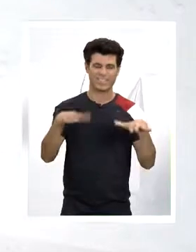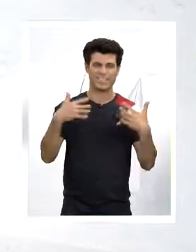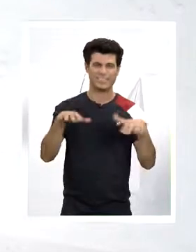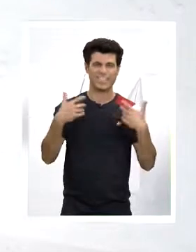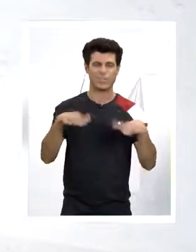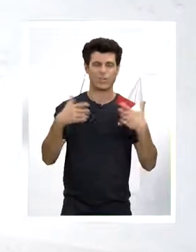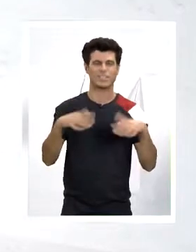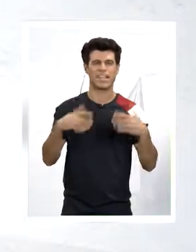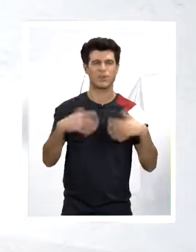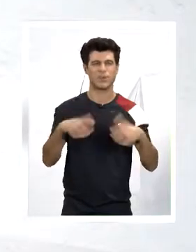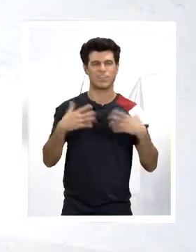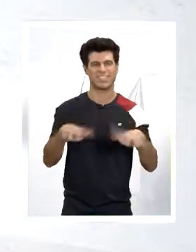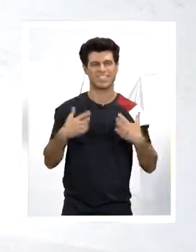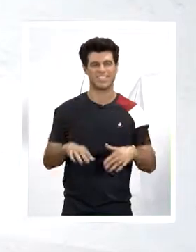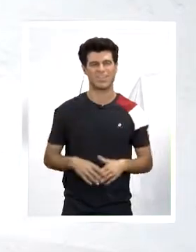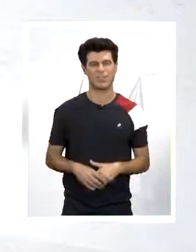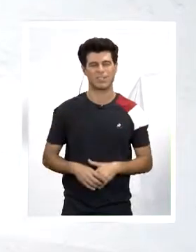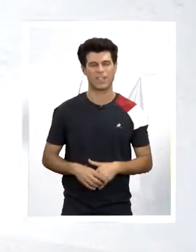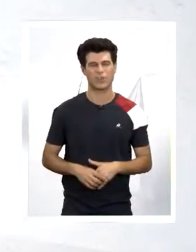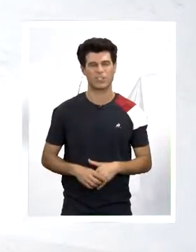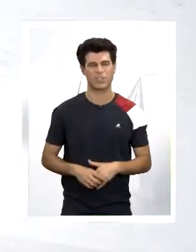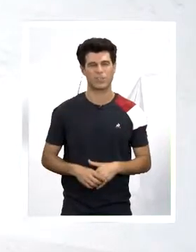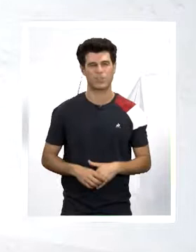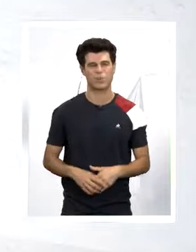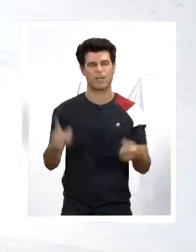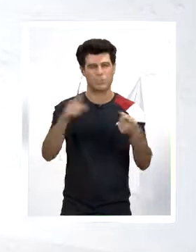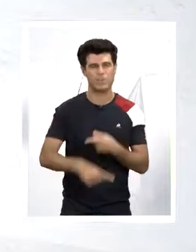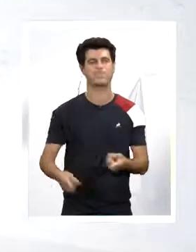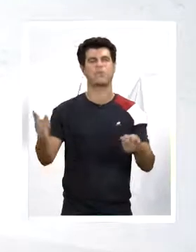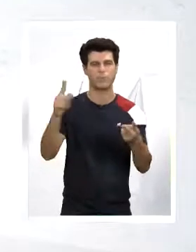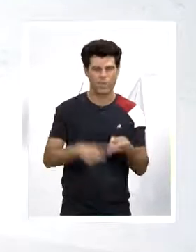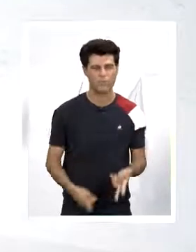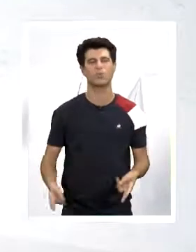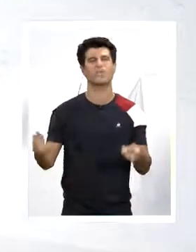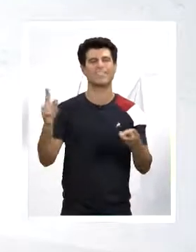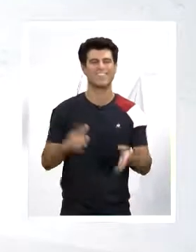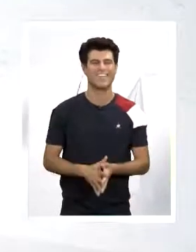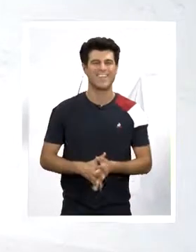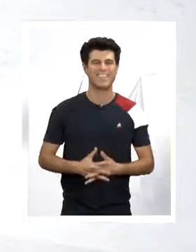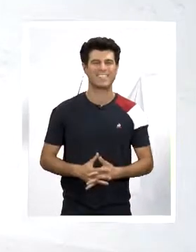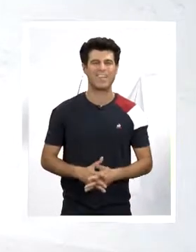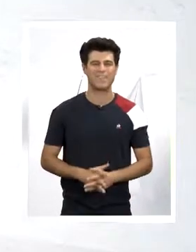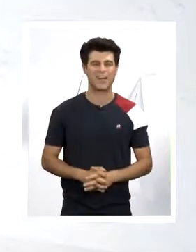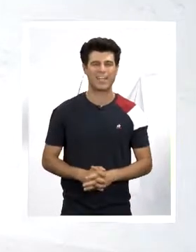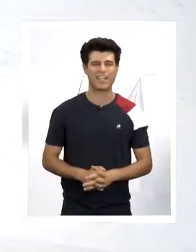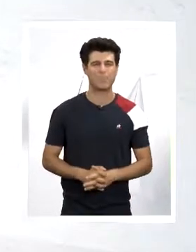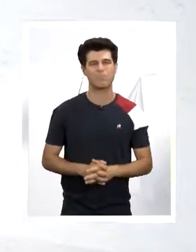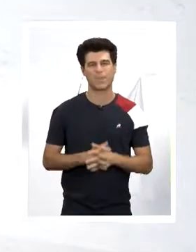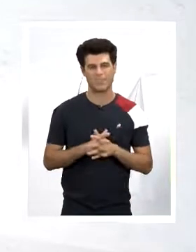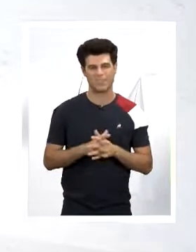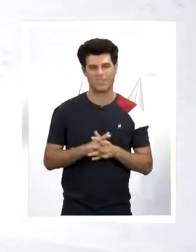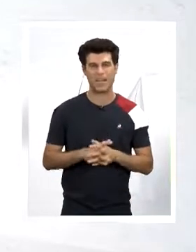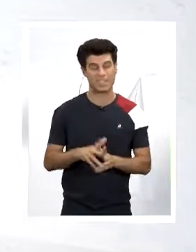אוי, אתן הולכות לחגוג. אתן הולכות לחגוג כשתיפגשו. גם צ'יפס, גם כדורי שוקולד. בינתיים אני מאחל